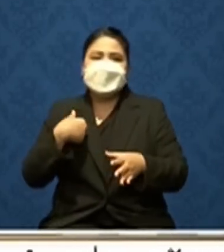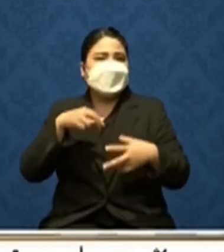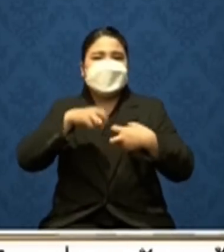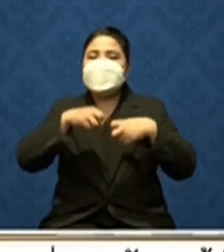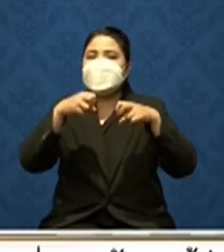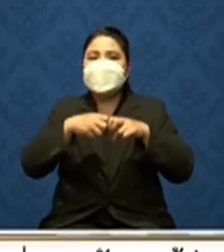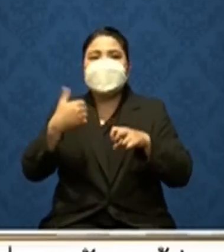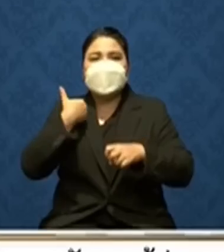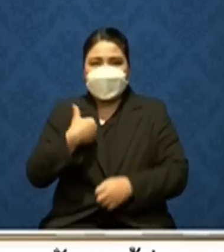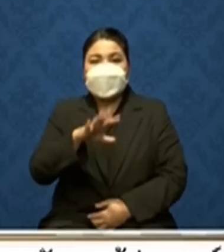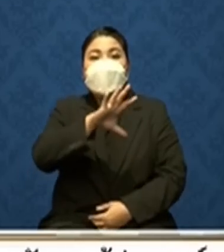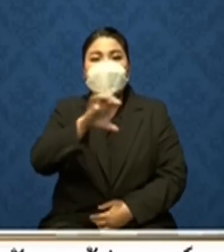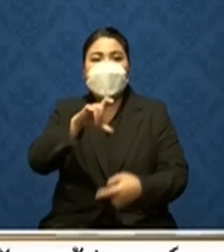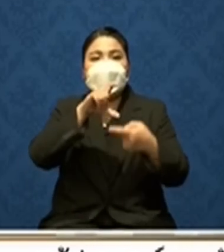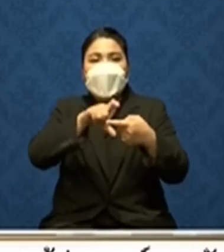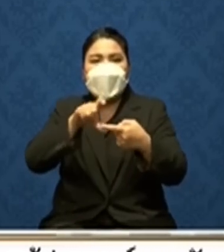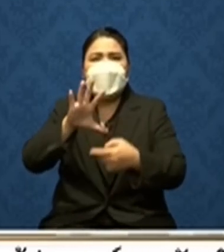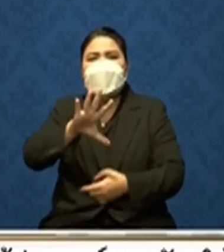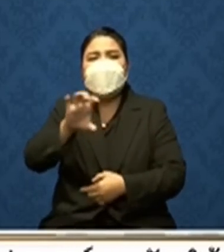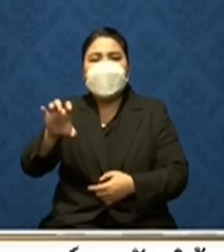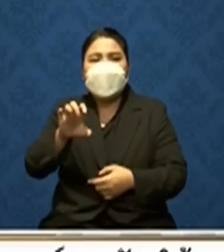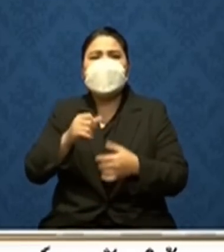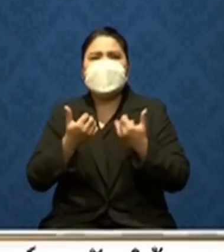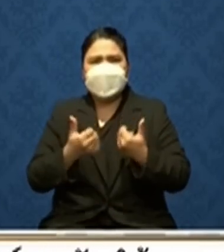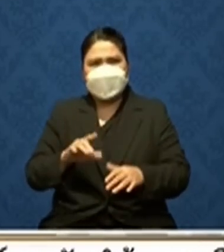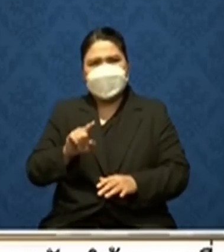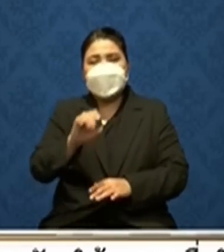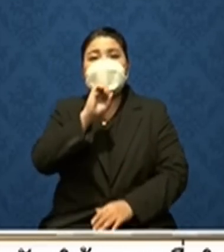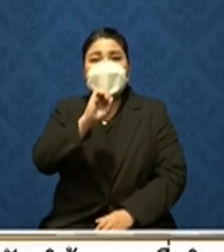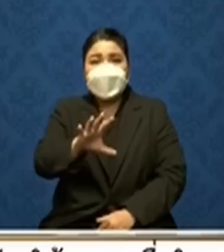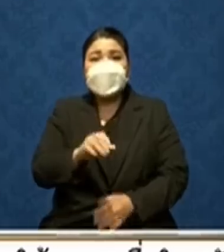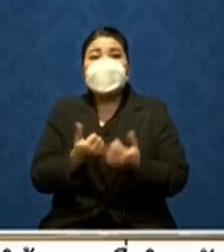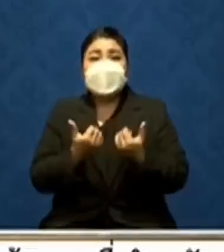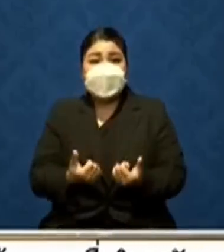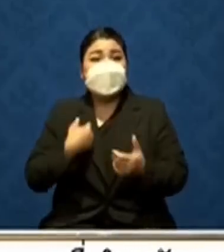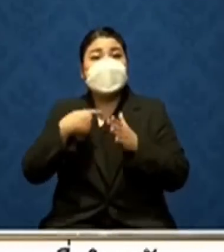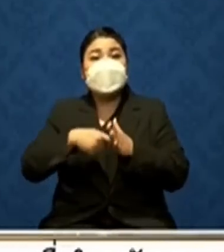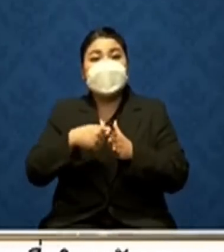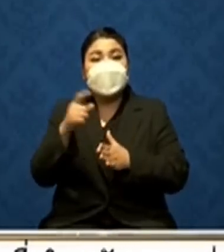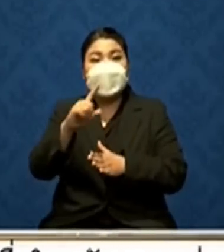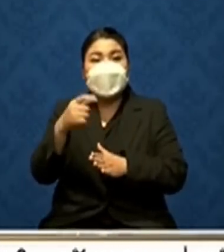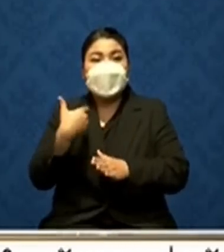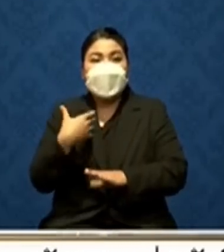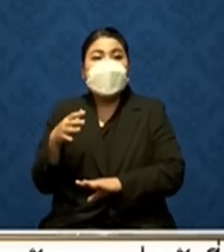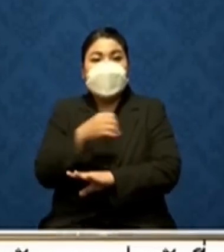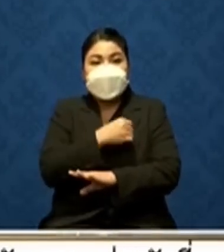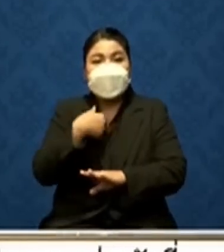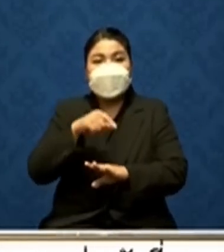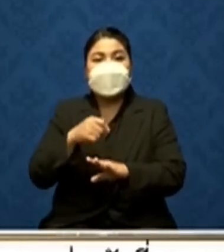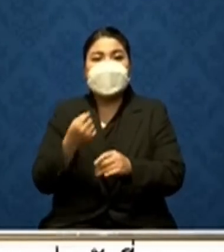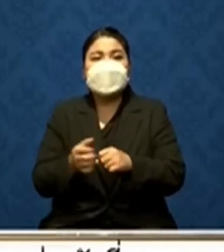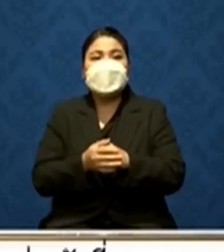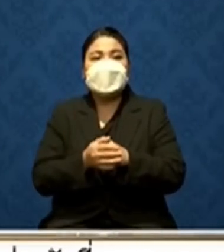มีการหาร 500ตามคำเรียกร้องเหตุผลนะธรรมทานครับนอกจากทำลายพรรคการเมืองแล้วเนี่ยเหตุผลสำคัญ